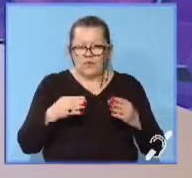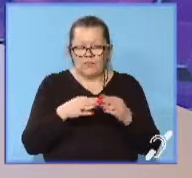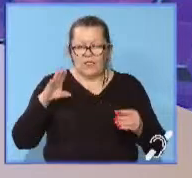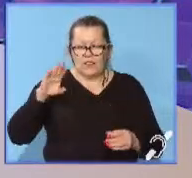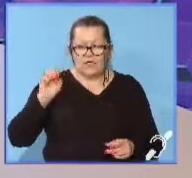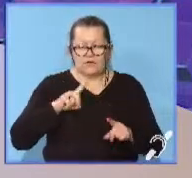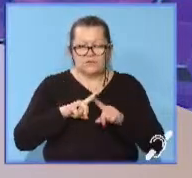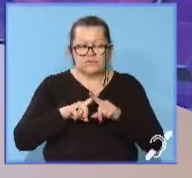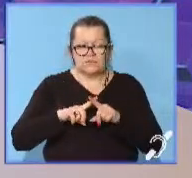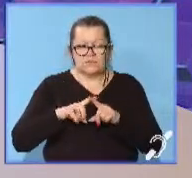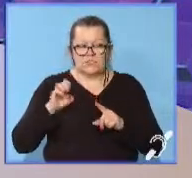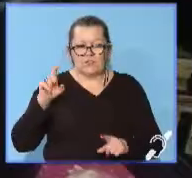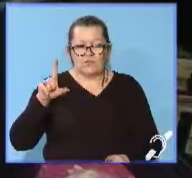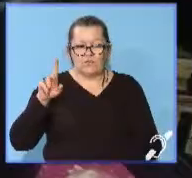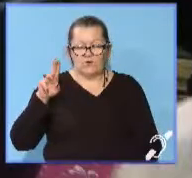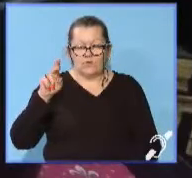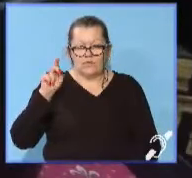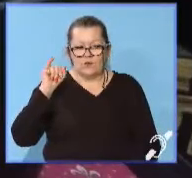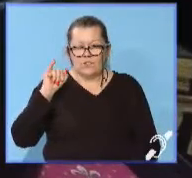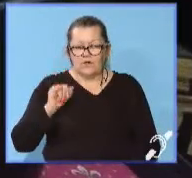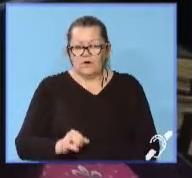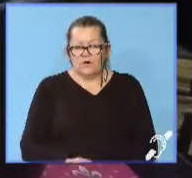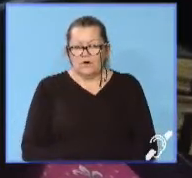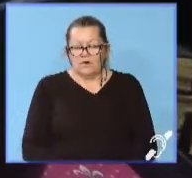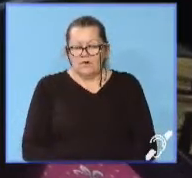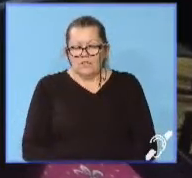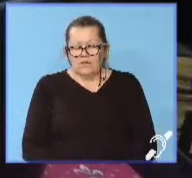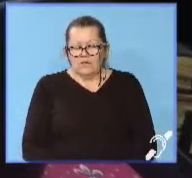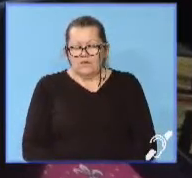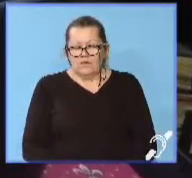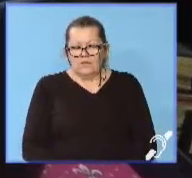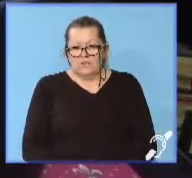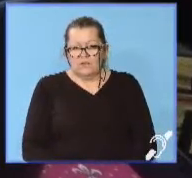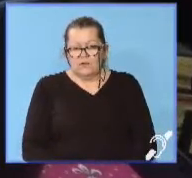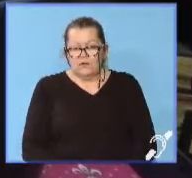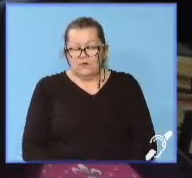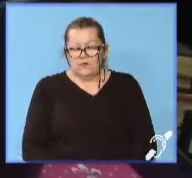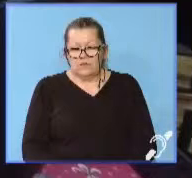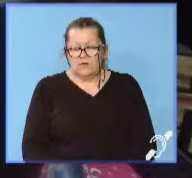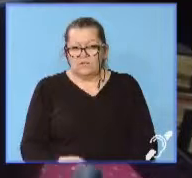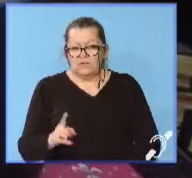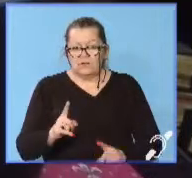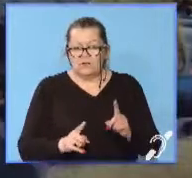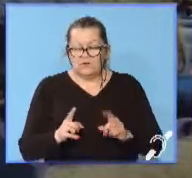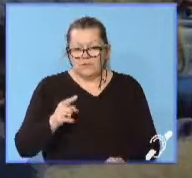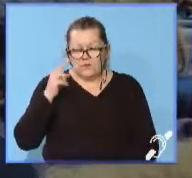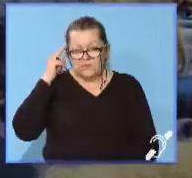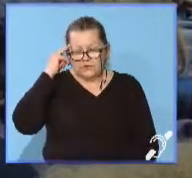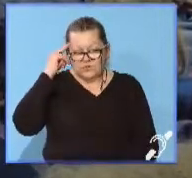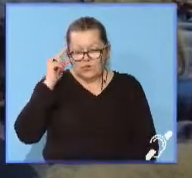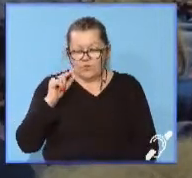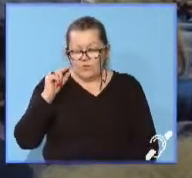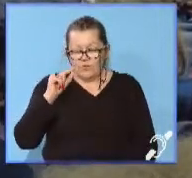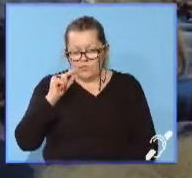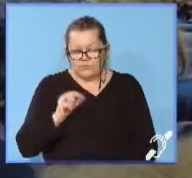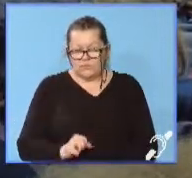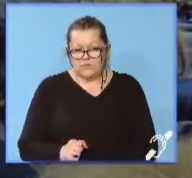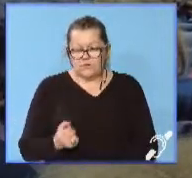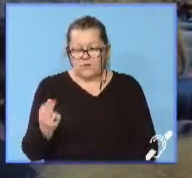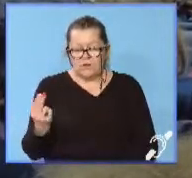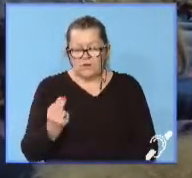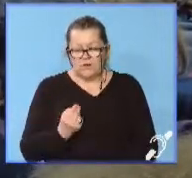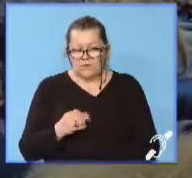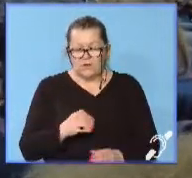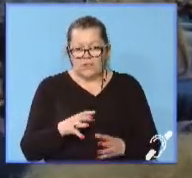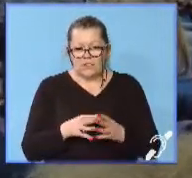exilului decât una la început chiar dacă puțin cunoscut în țară ciureanu este este unul dintre